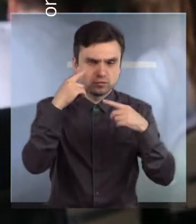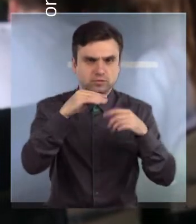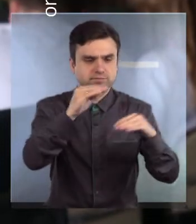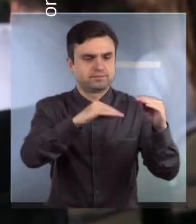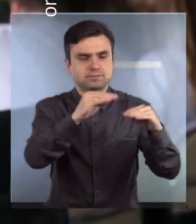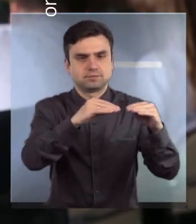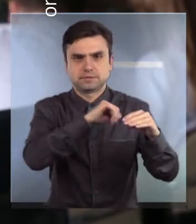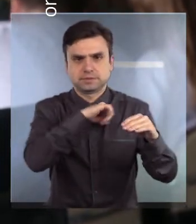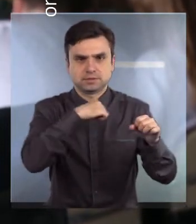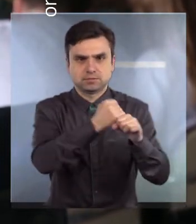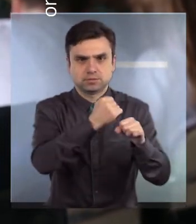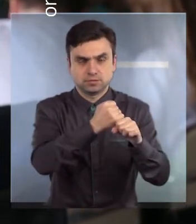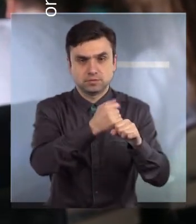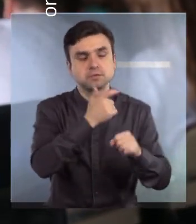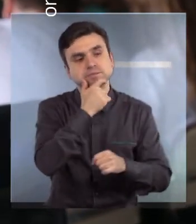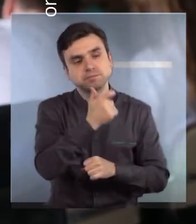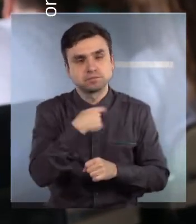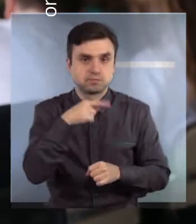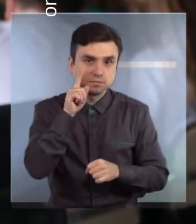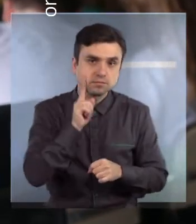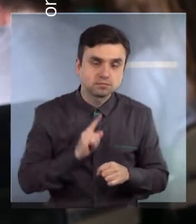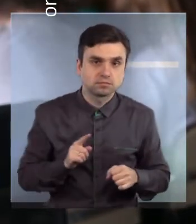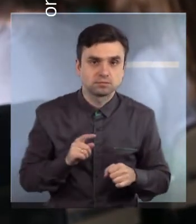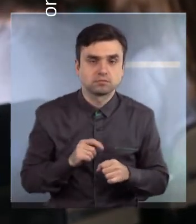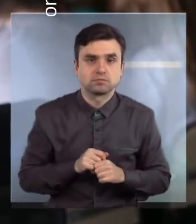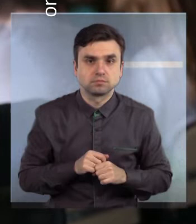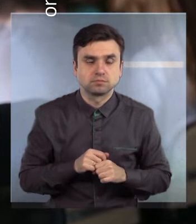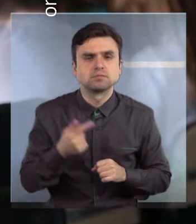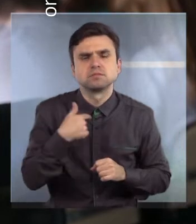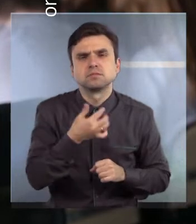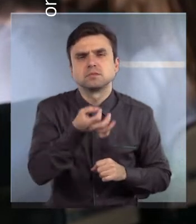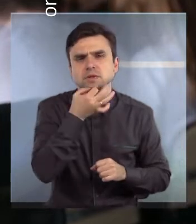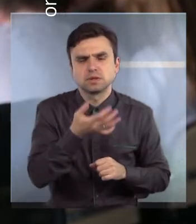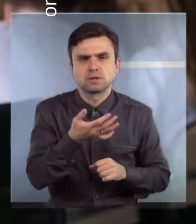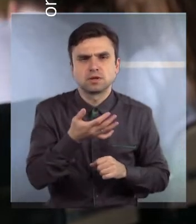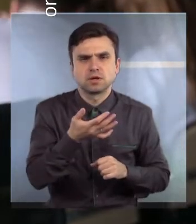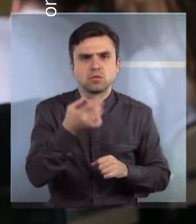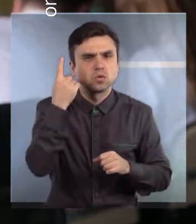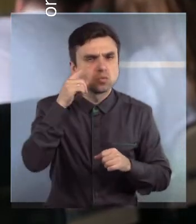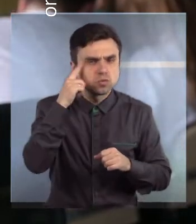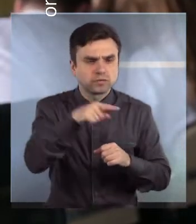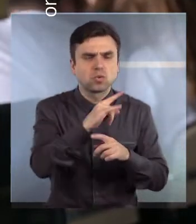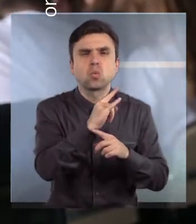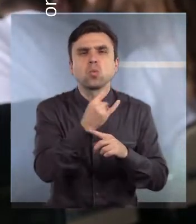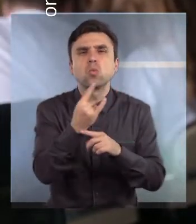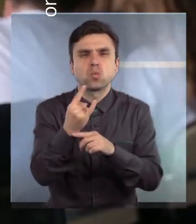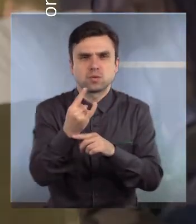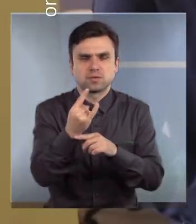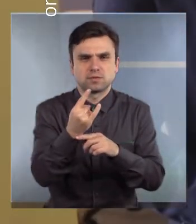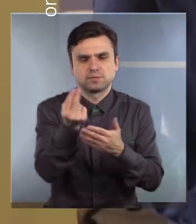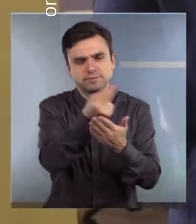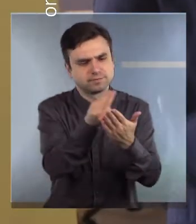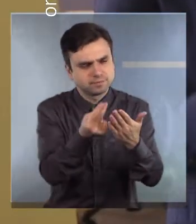еще мне нравится делать мультики с куклами. Ну, как делаются. Потому что это как оригинально